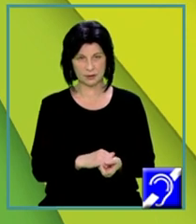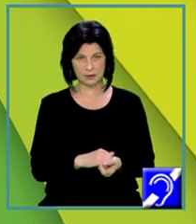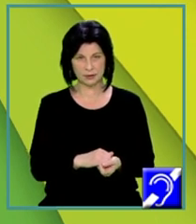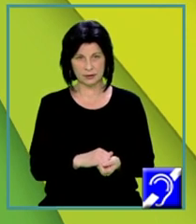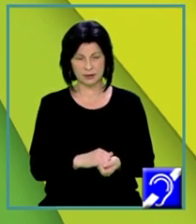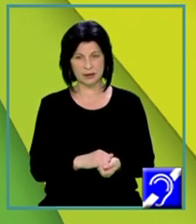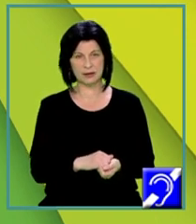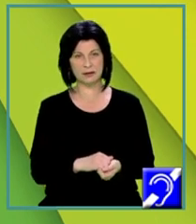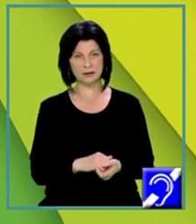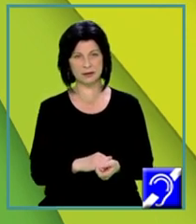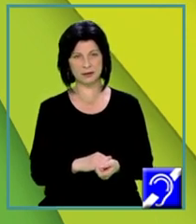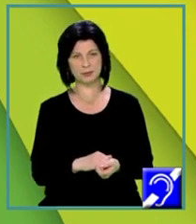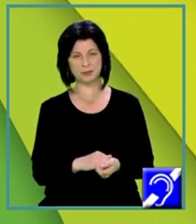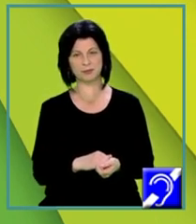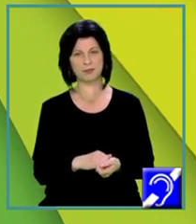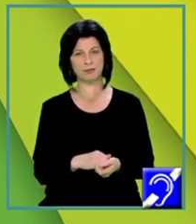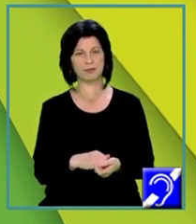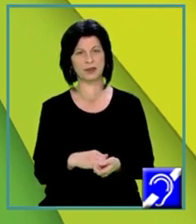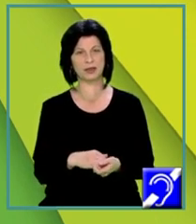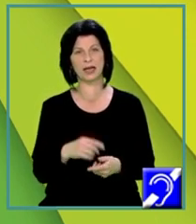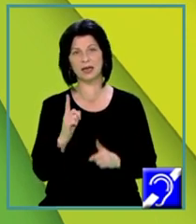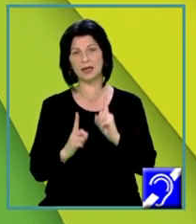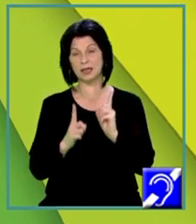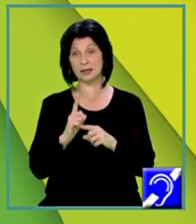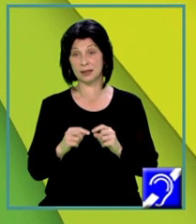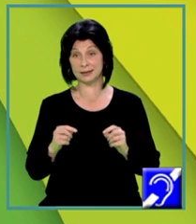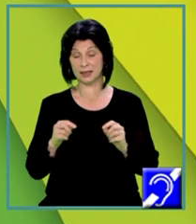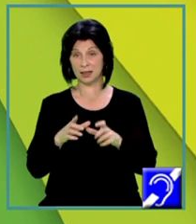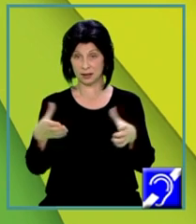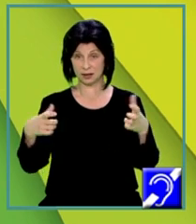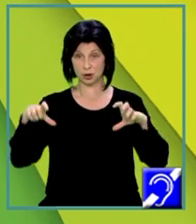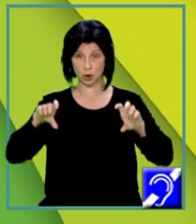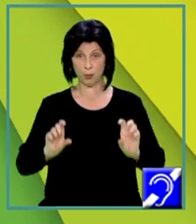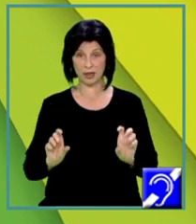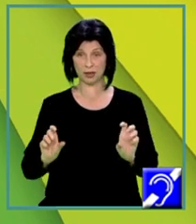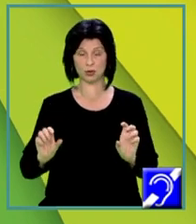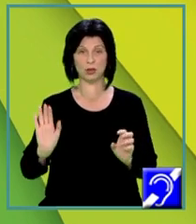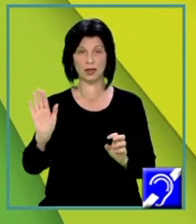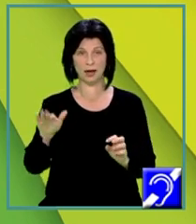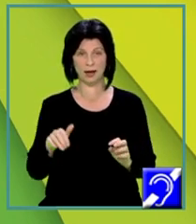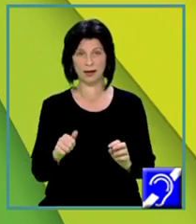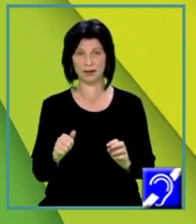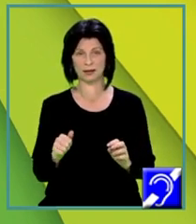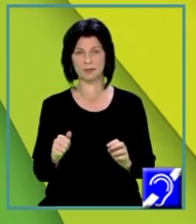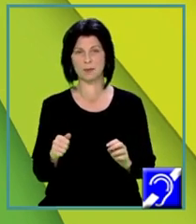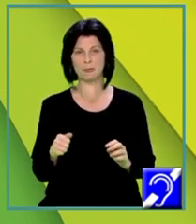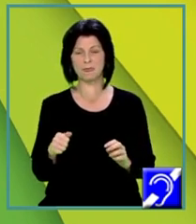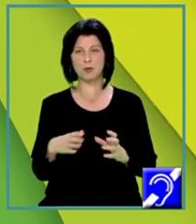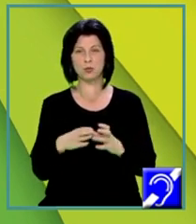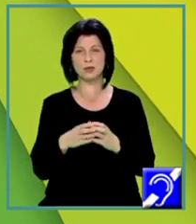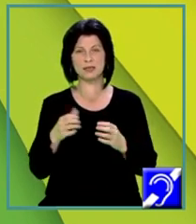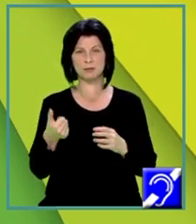al Domeniului mai precis dacă domeniu conține două mulțimi A B nevide disjuncte și cu Reuniunea de